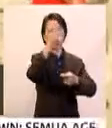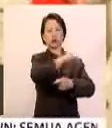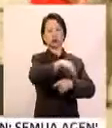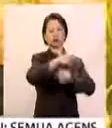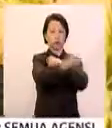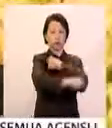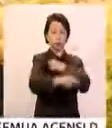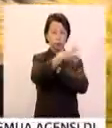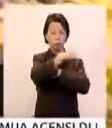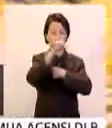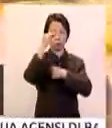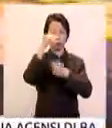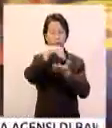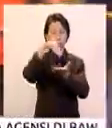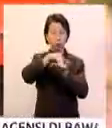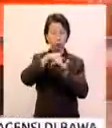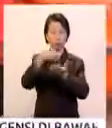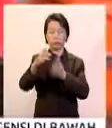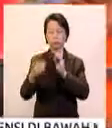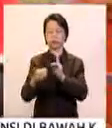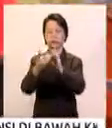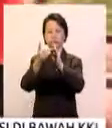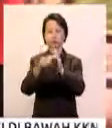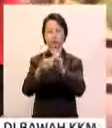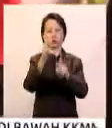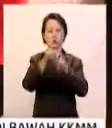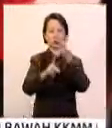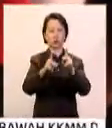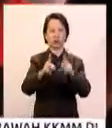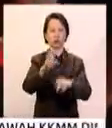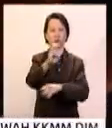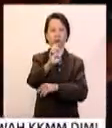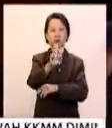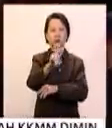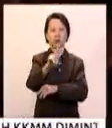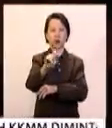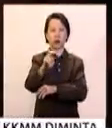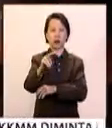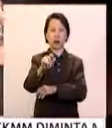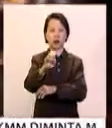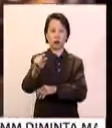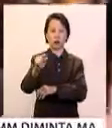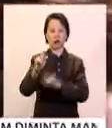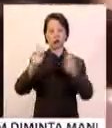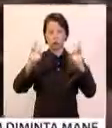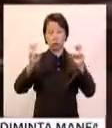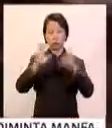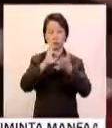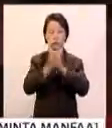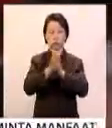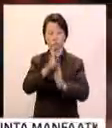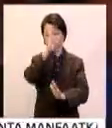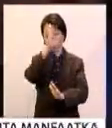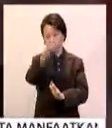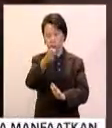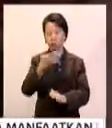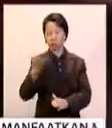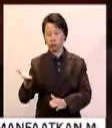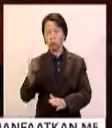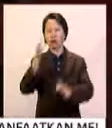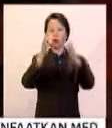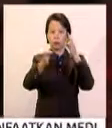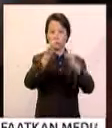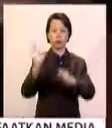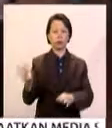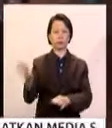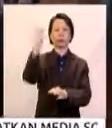persekutuan. Ketika ditemui media selepas bertemu penduduk di Beranang, beliau berkata isu tersebut akan menjadi antara fokus utama beliau